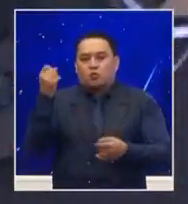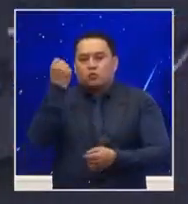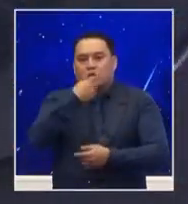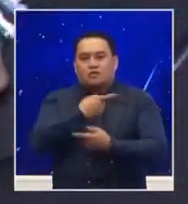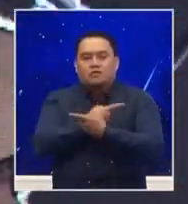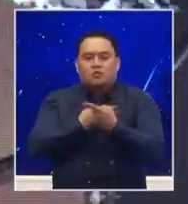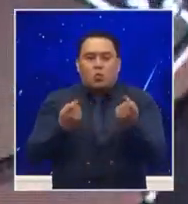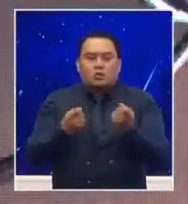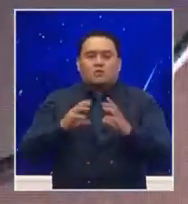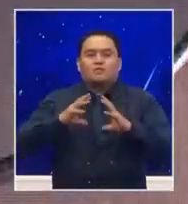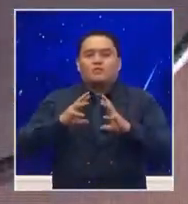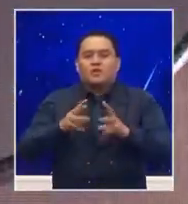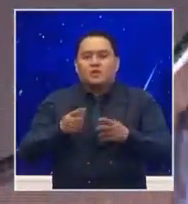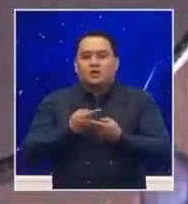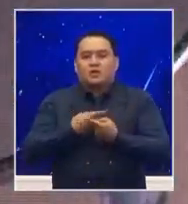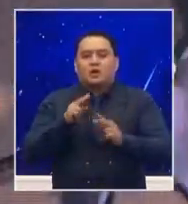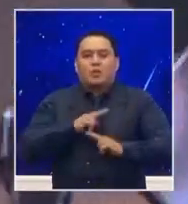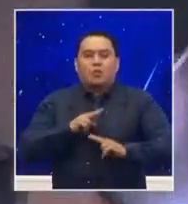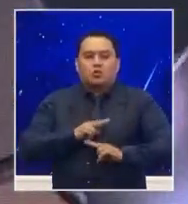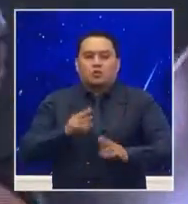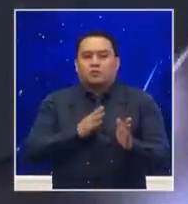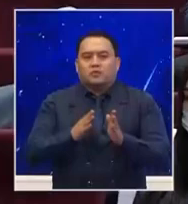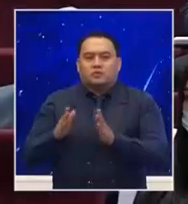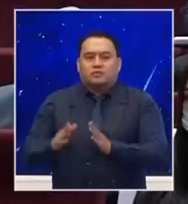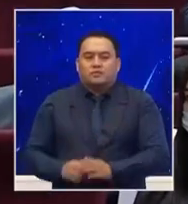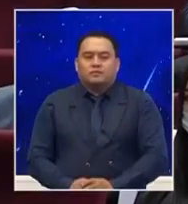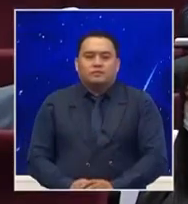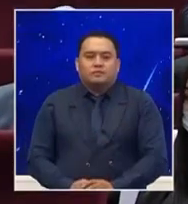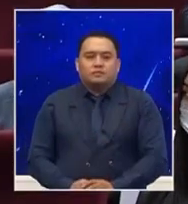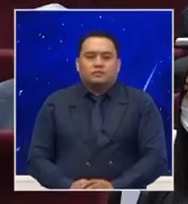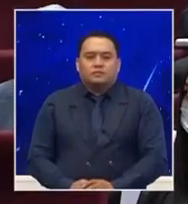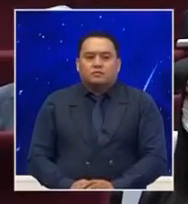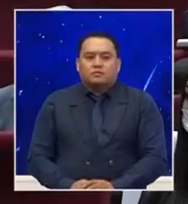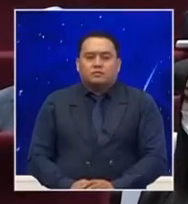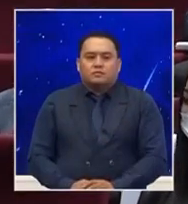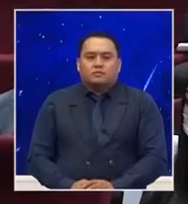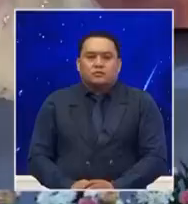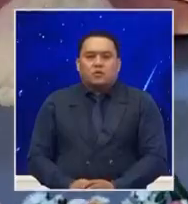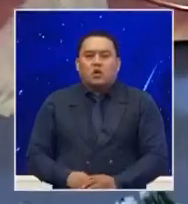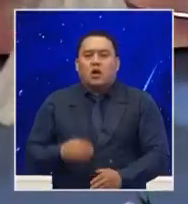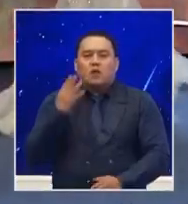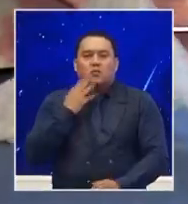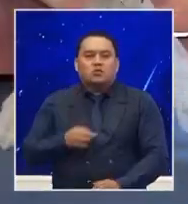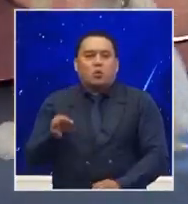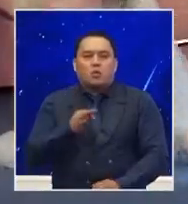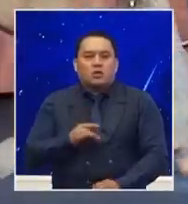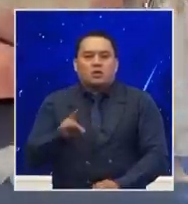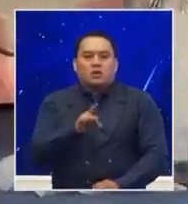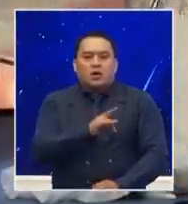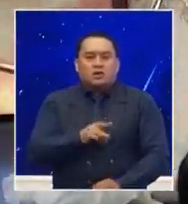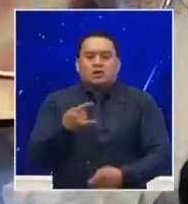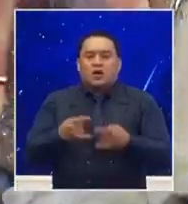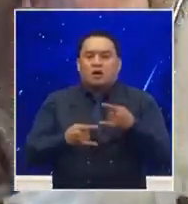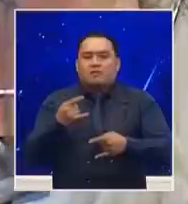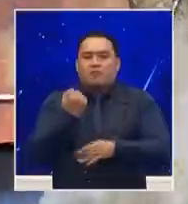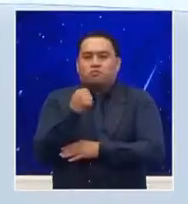ситуации в области и стране. Продолжайте работать в том же ключе. ЖТСУ – кузница сильнейших кадров. Ежегодно журналисты регионального телевидения в